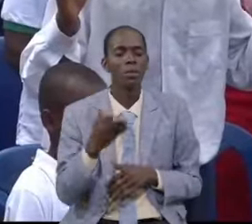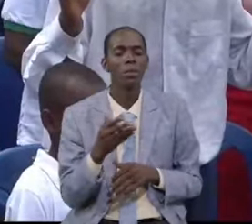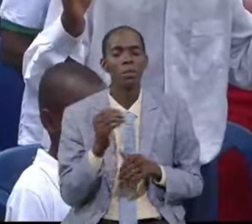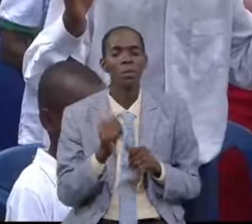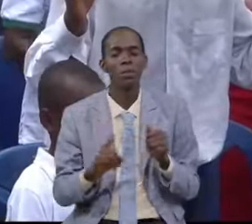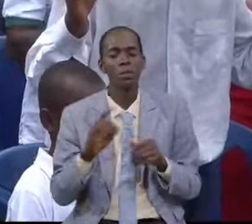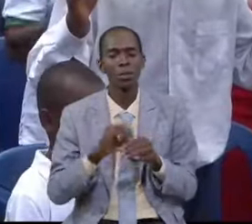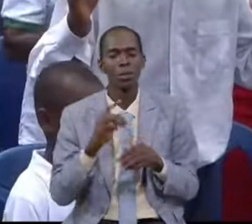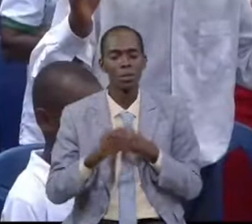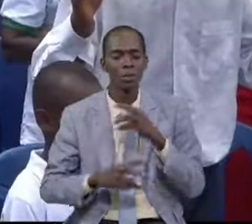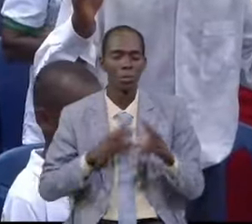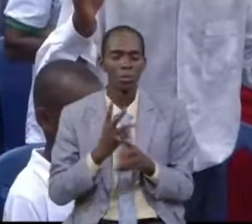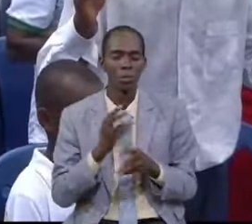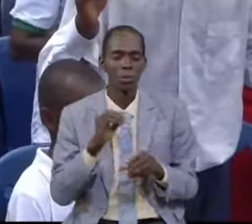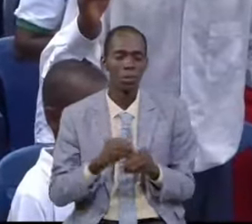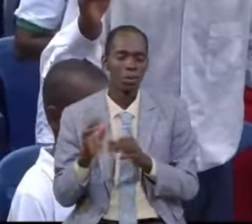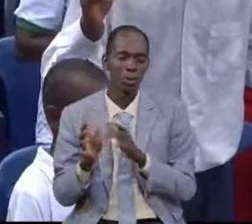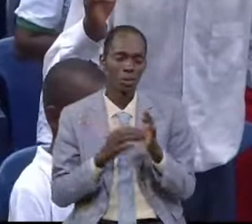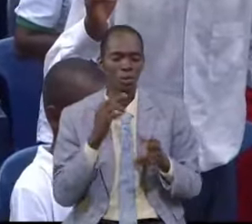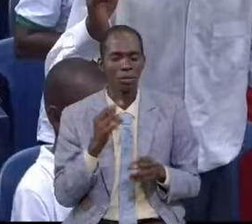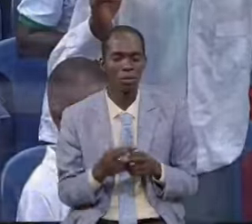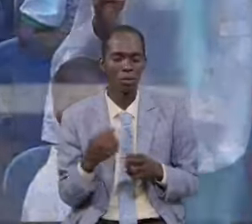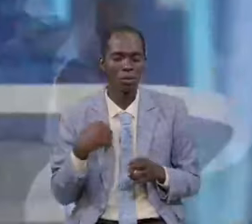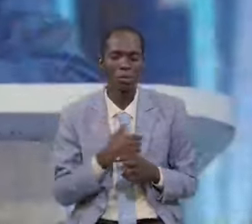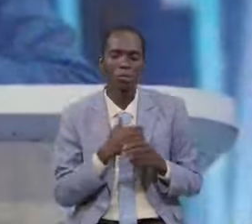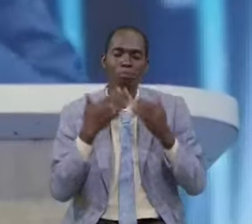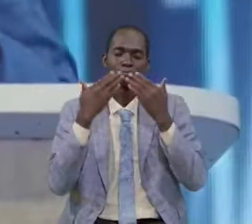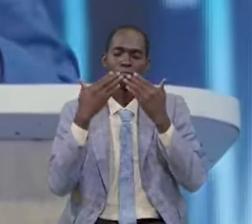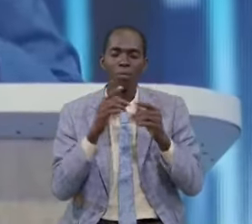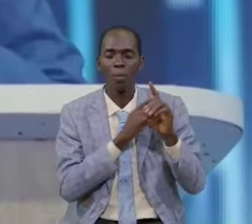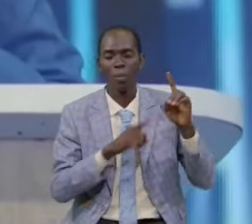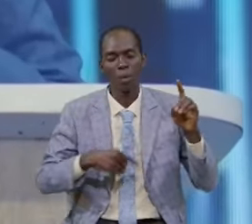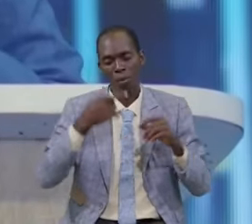de Jésus. Nous te remercions, Seigneur, pour l'exaucement.